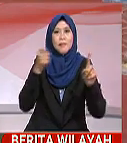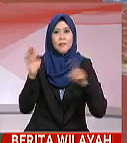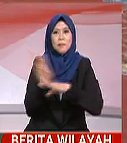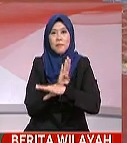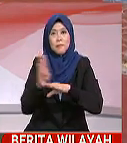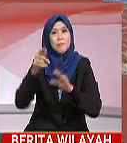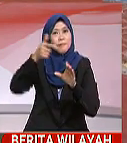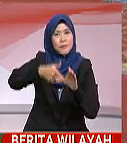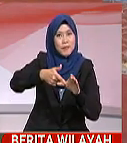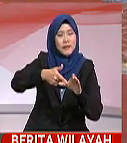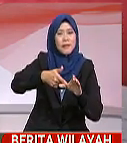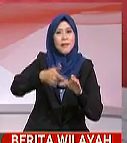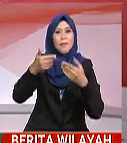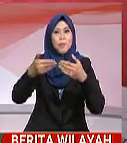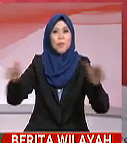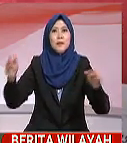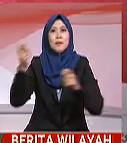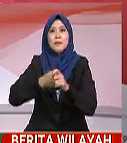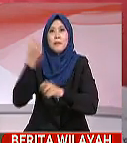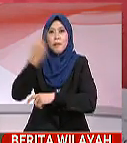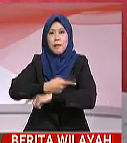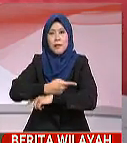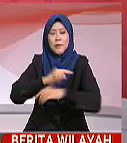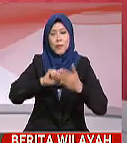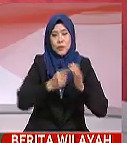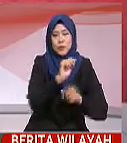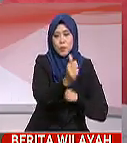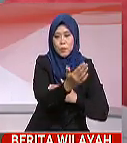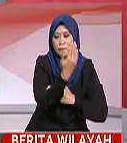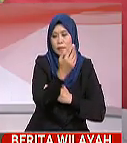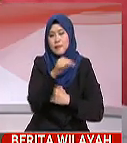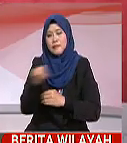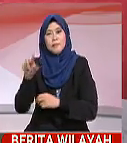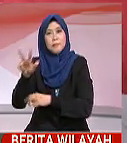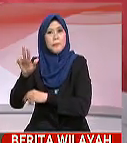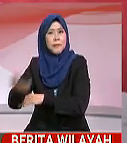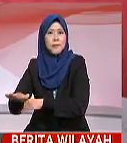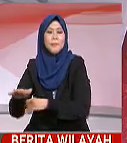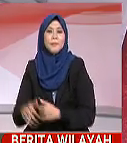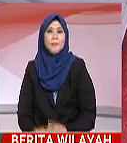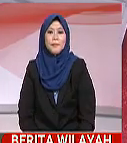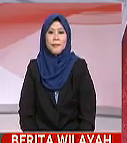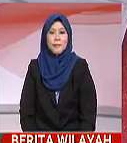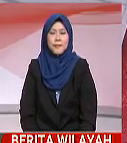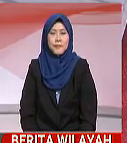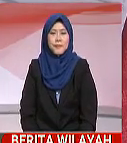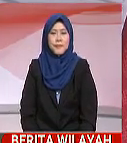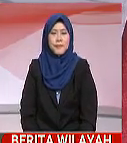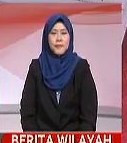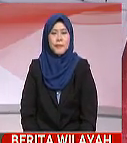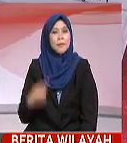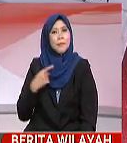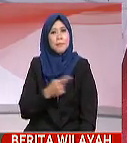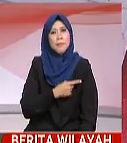pengusaha-pengusaha stesen minyak ini dibuka setiap hari bermula 10 pagi hingga 3 petang. Kami perhatikan